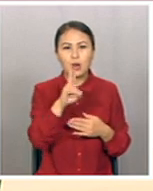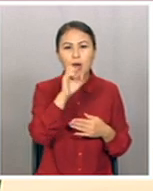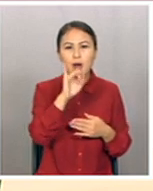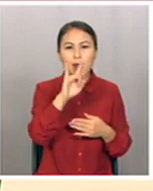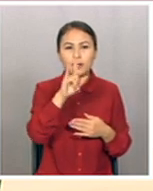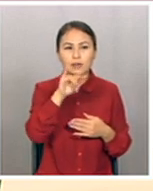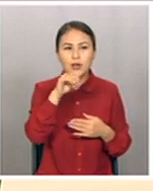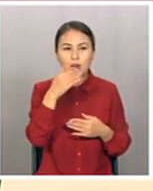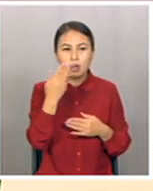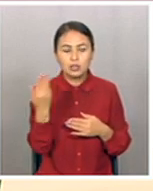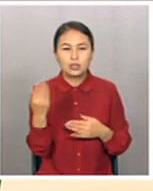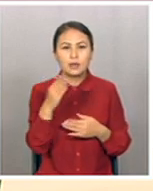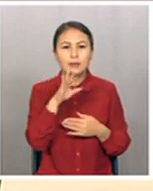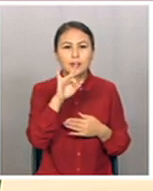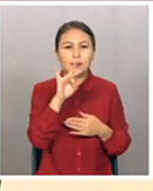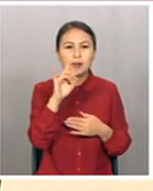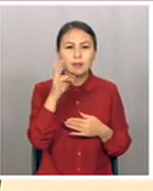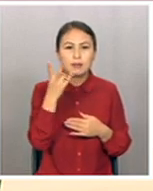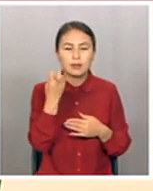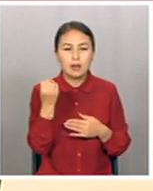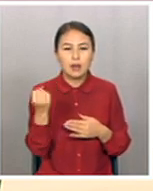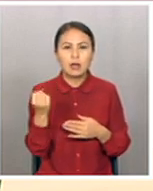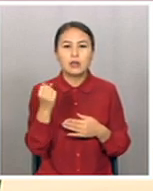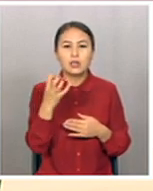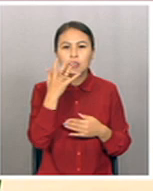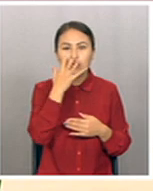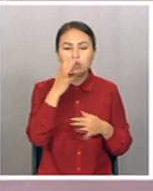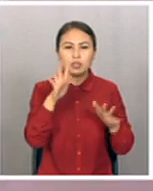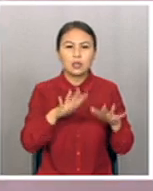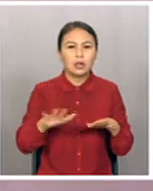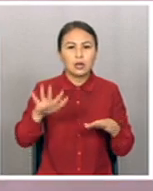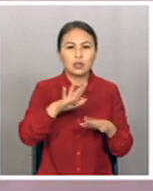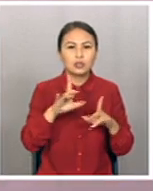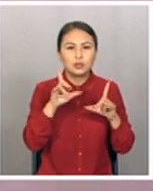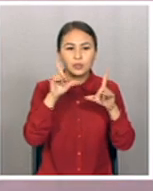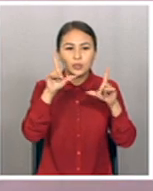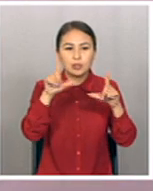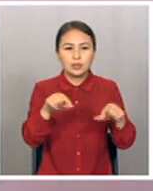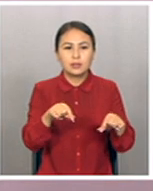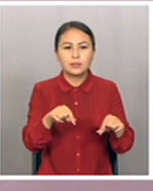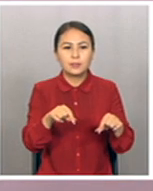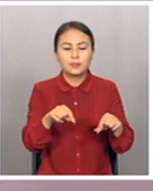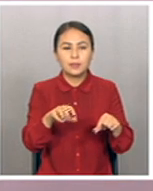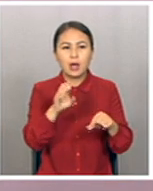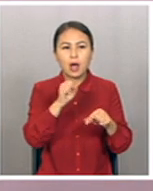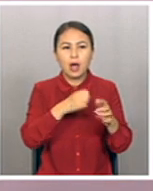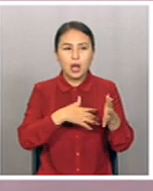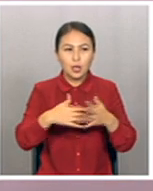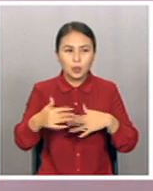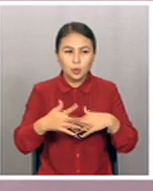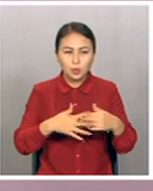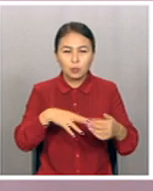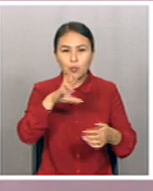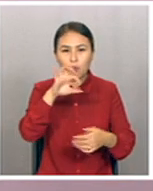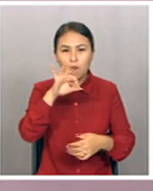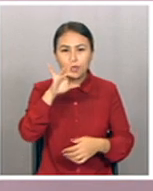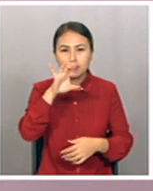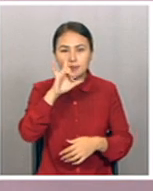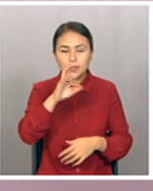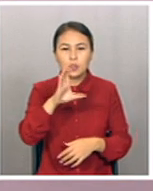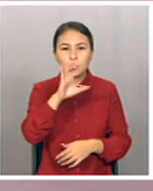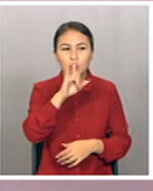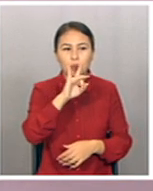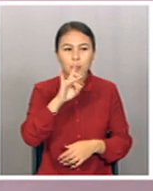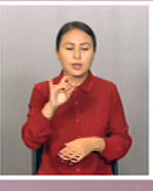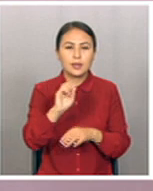қарлығаш, тырна жылы жаққа ұшып кетеді дедік. Аю, борсық, суыр,